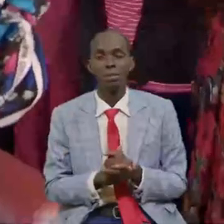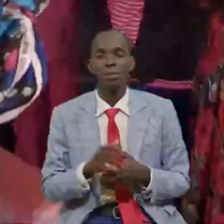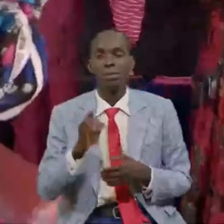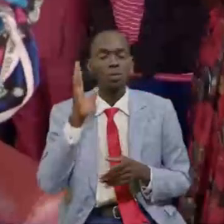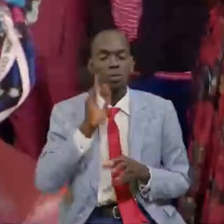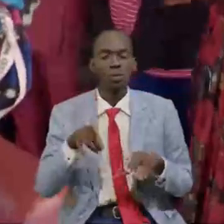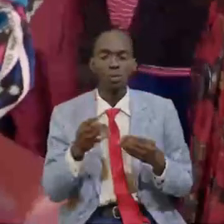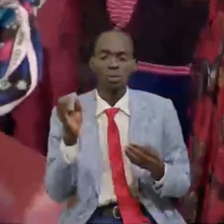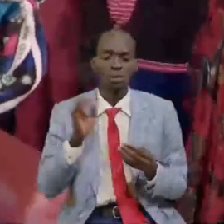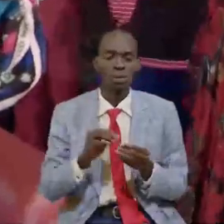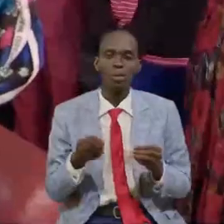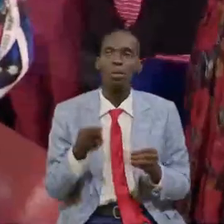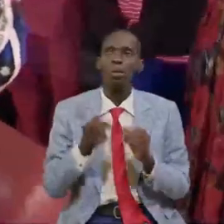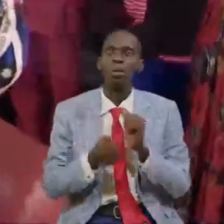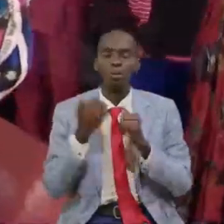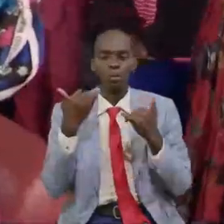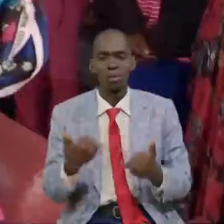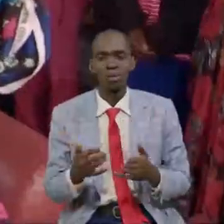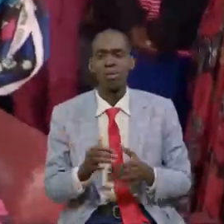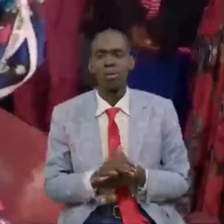Tu iras plus haut maintenant.